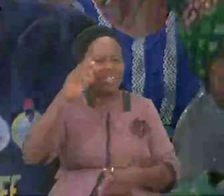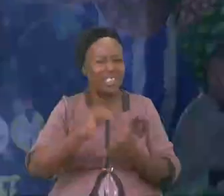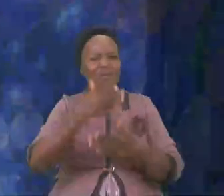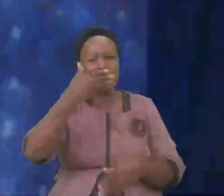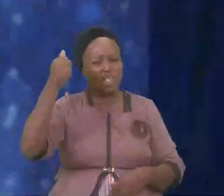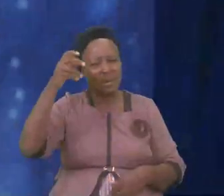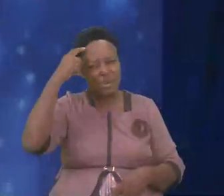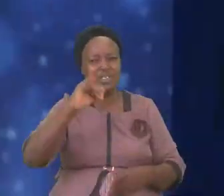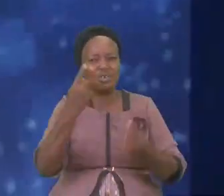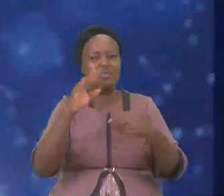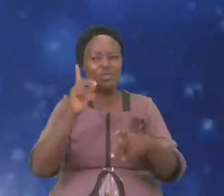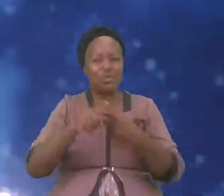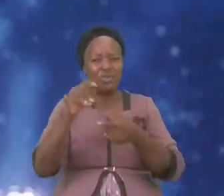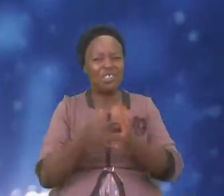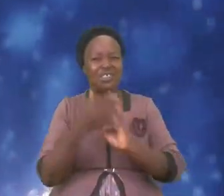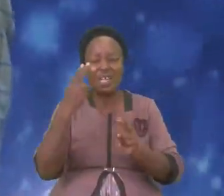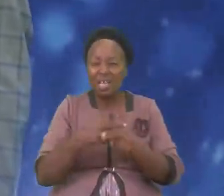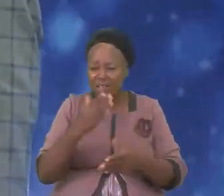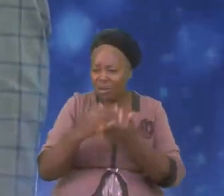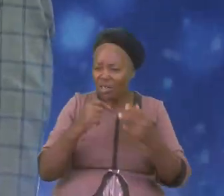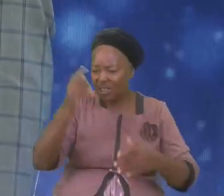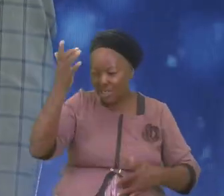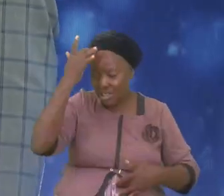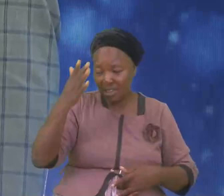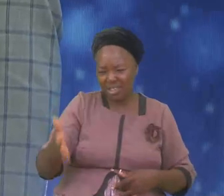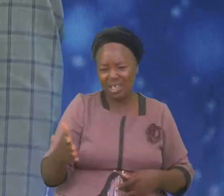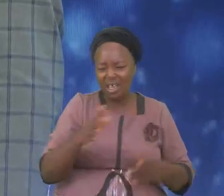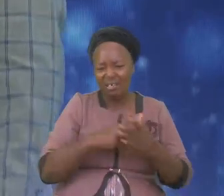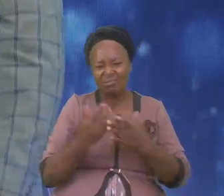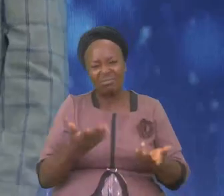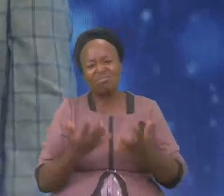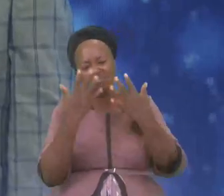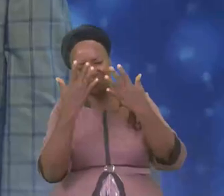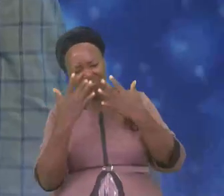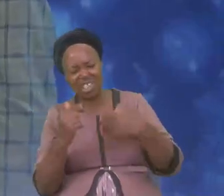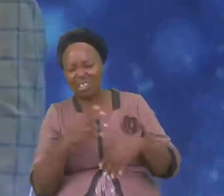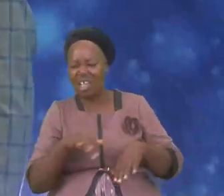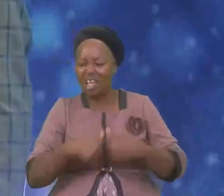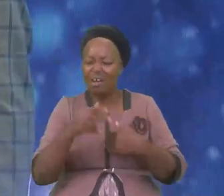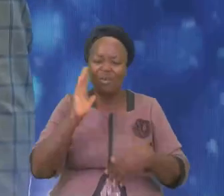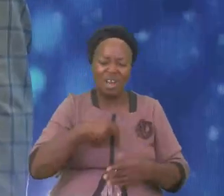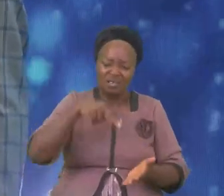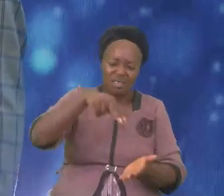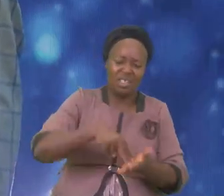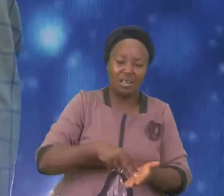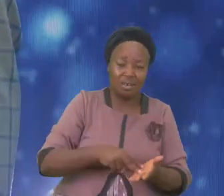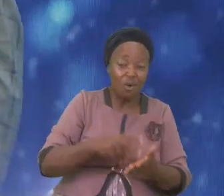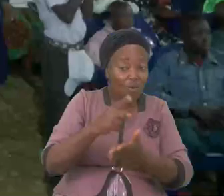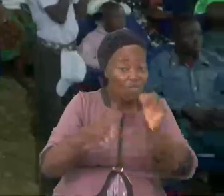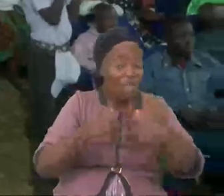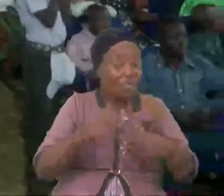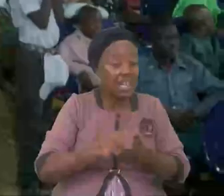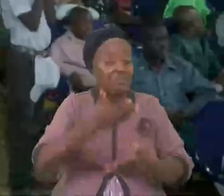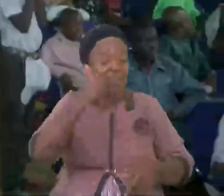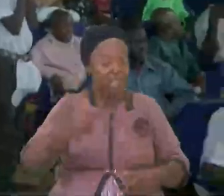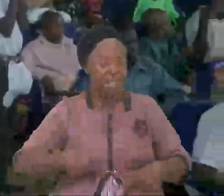toi. Et quelqu'un malade là-bas, oh, il est complètement... Ah, si je peux me... Et si tu avais une